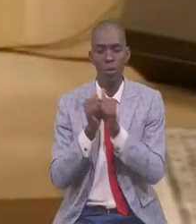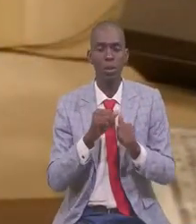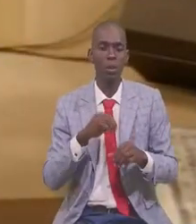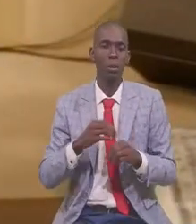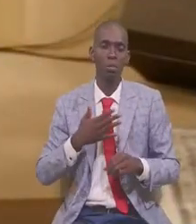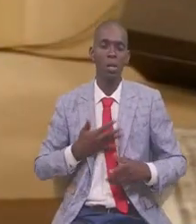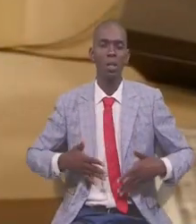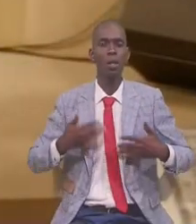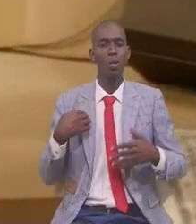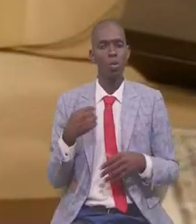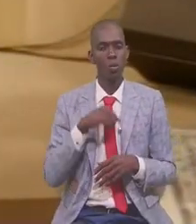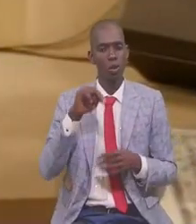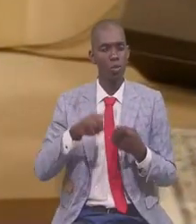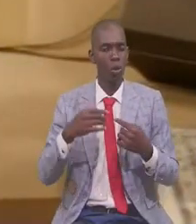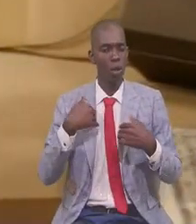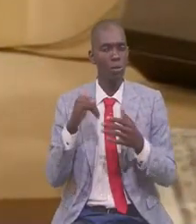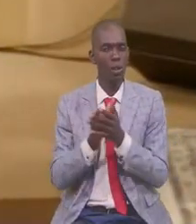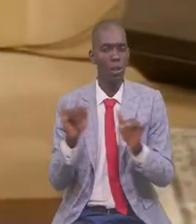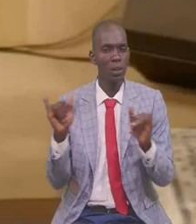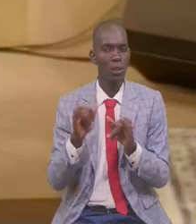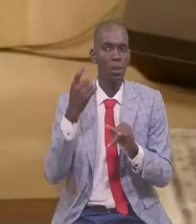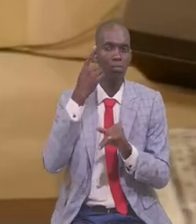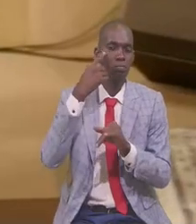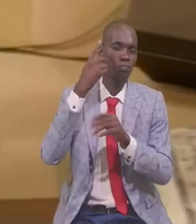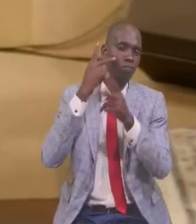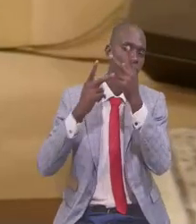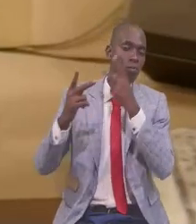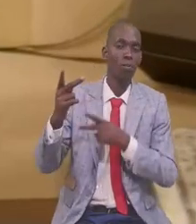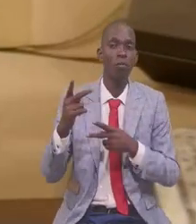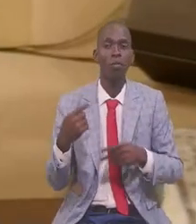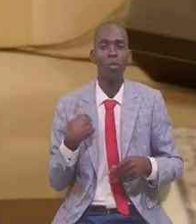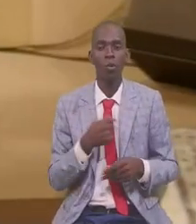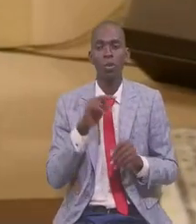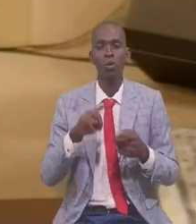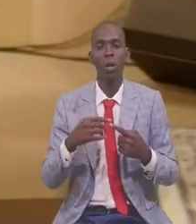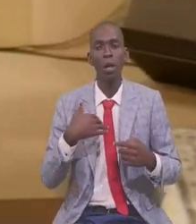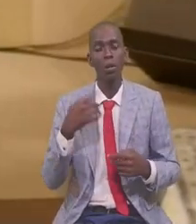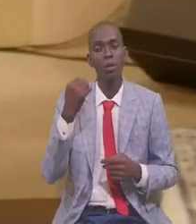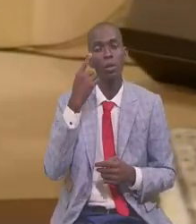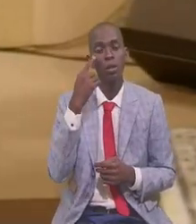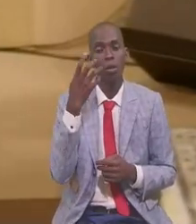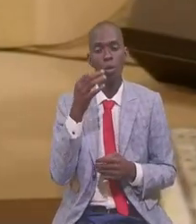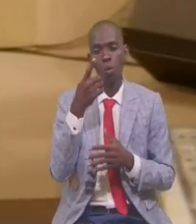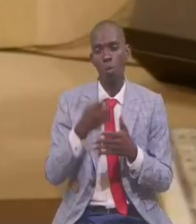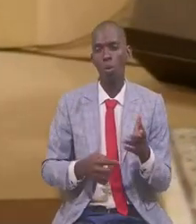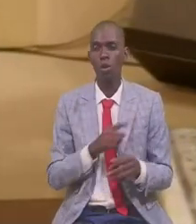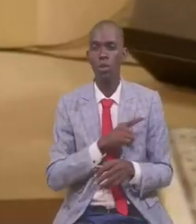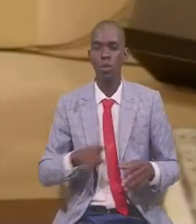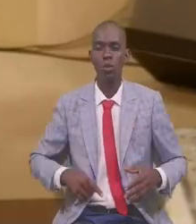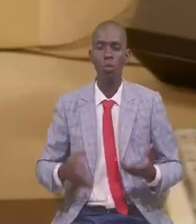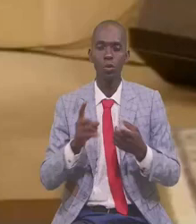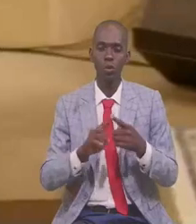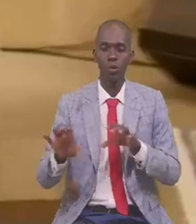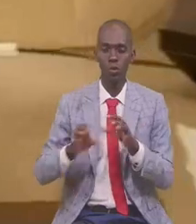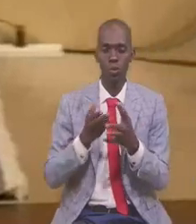cette perception. Cette vision, nous devons avoir la vue de ce que le Seigneur veut réaliser à travers nous.